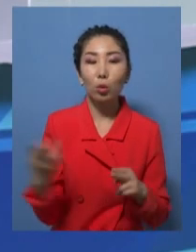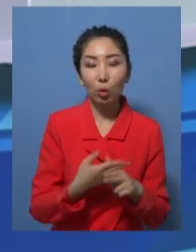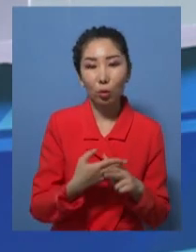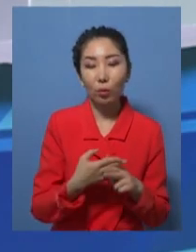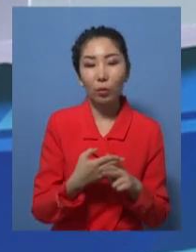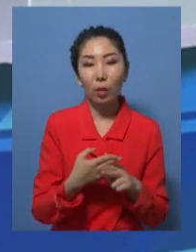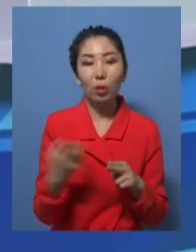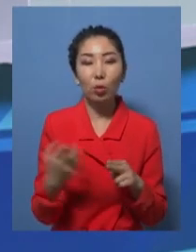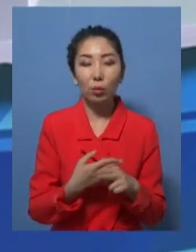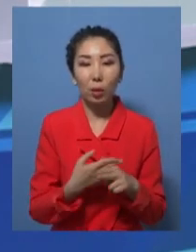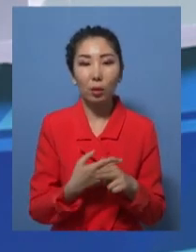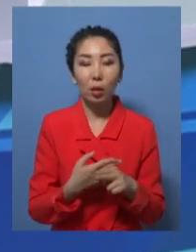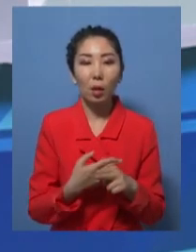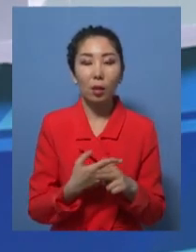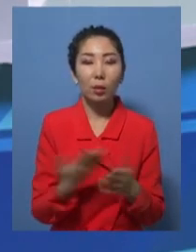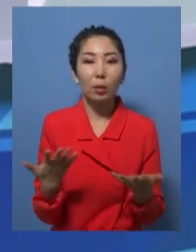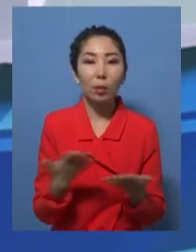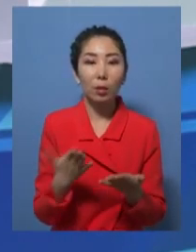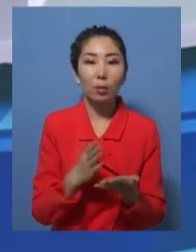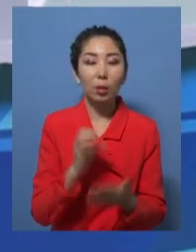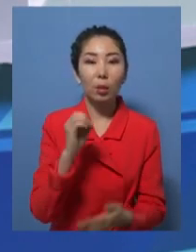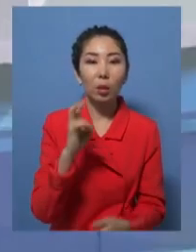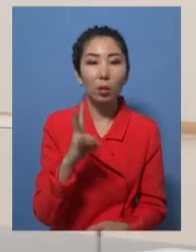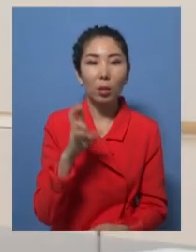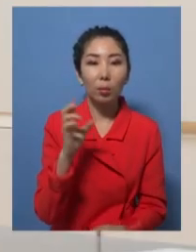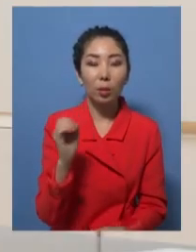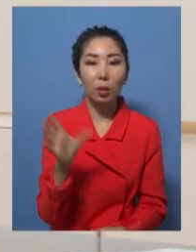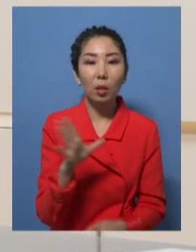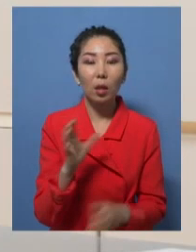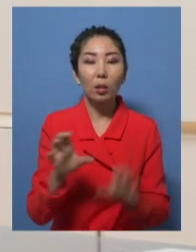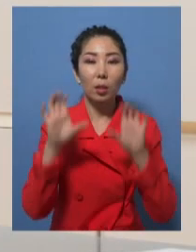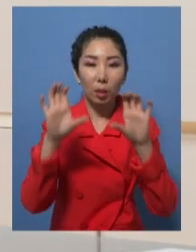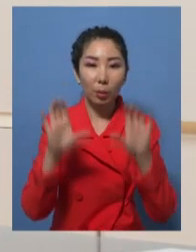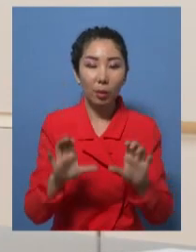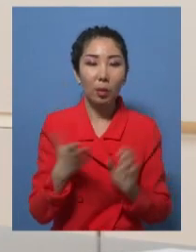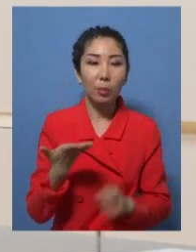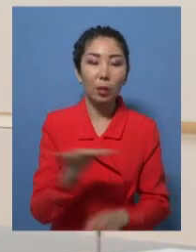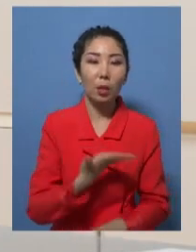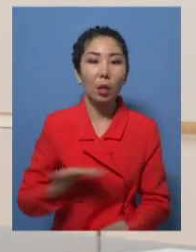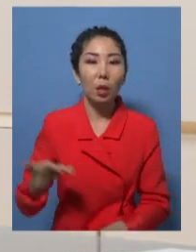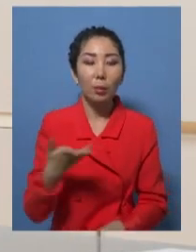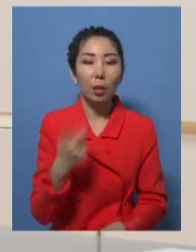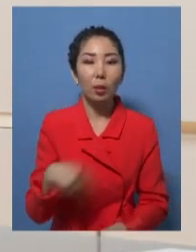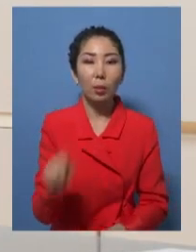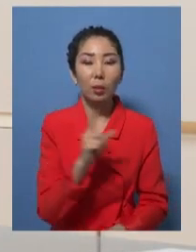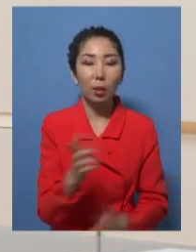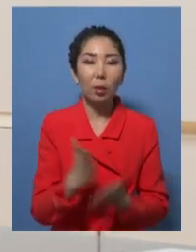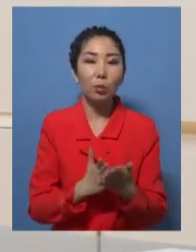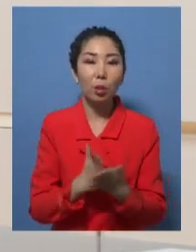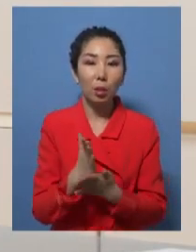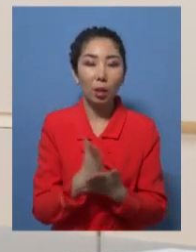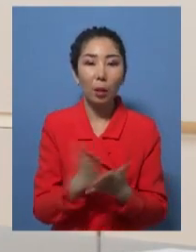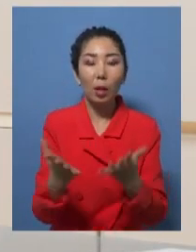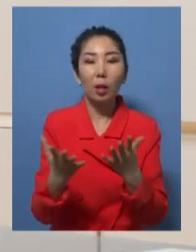деректері тек осы ма жаңағы? Еңбек заңнамасына байланысты жоқ, бар бізде азаматты қызметшілерді